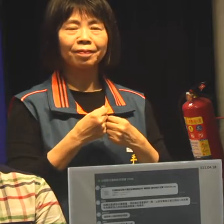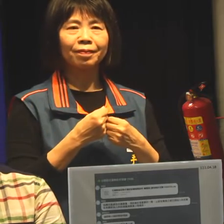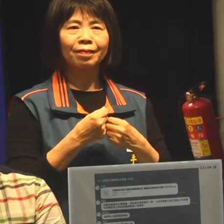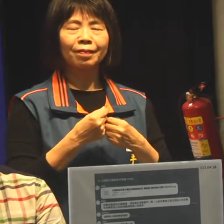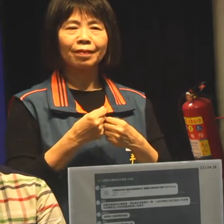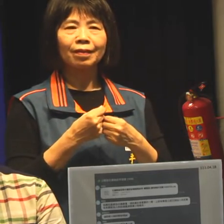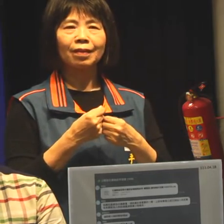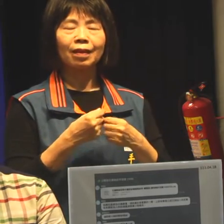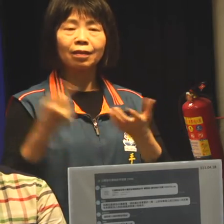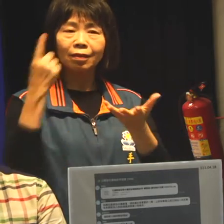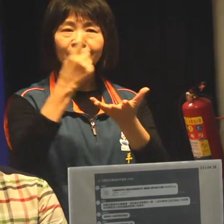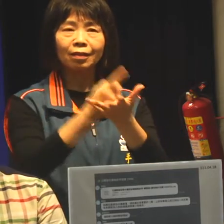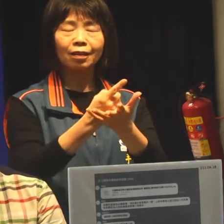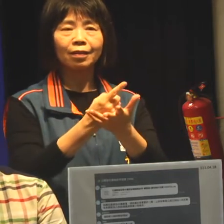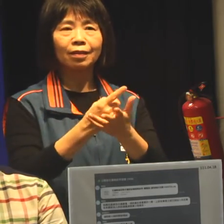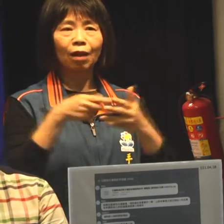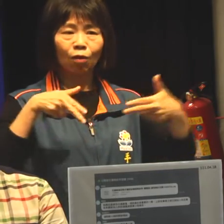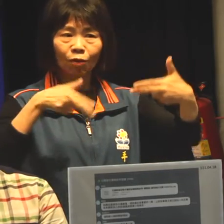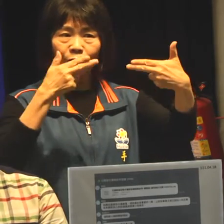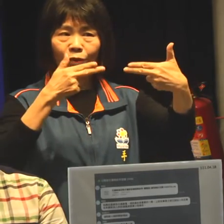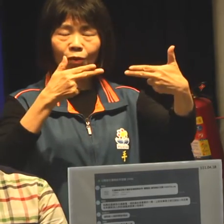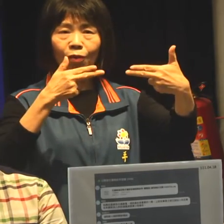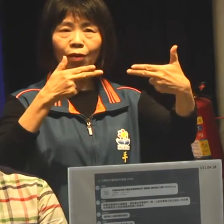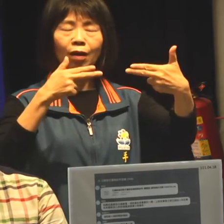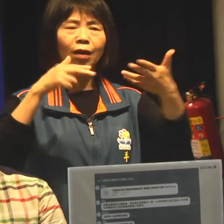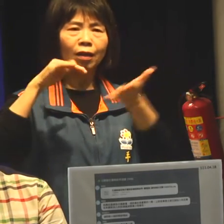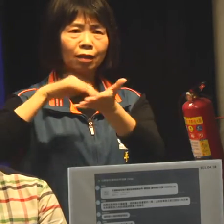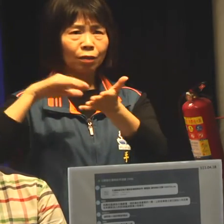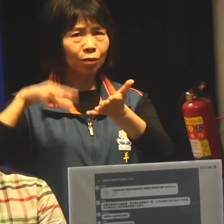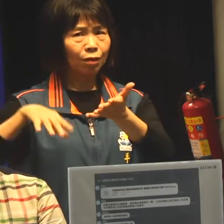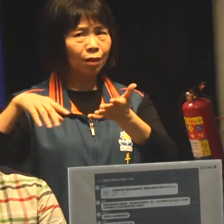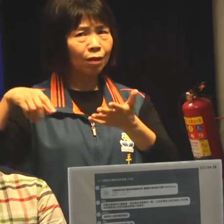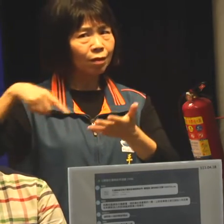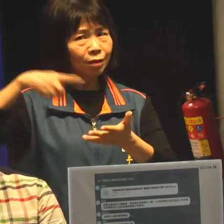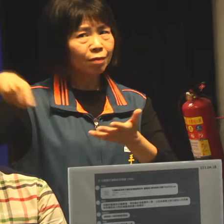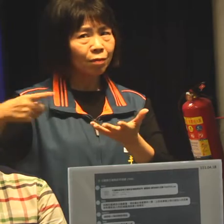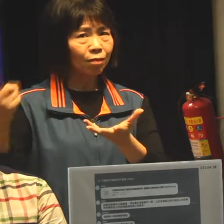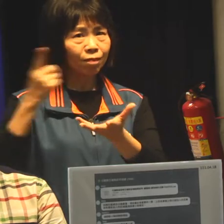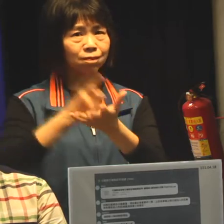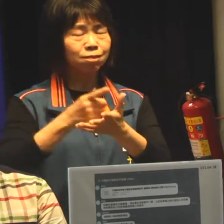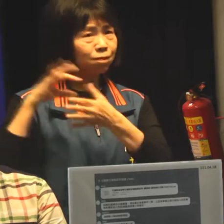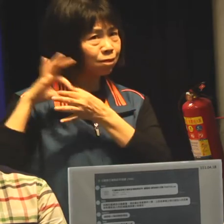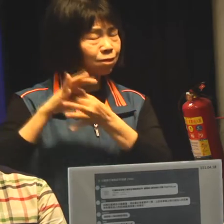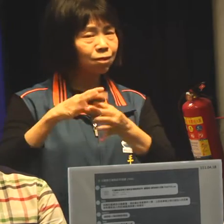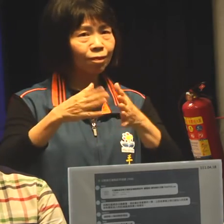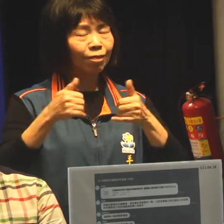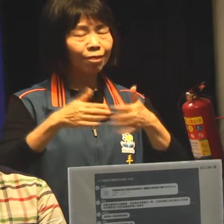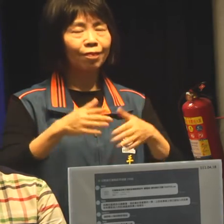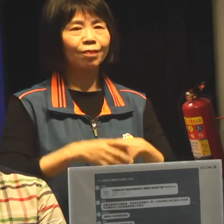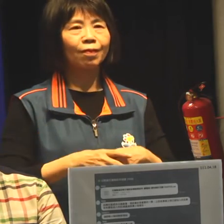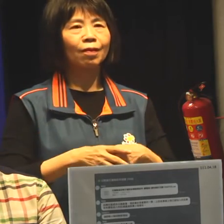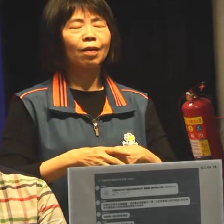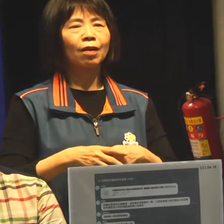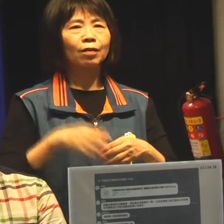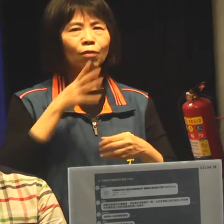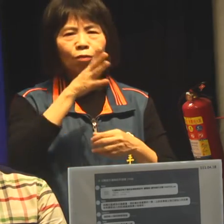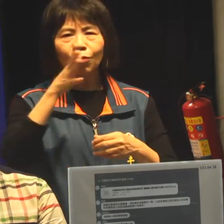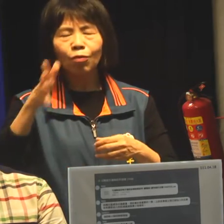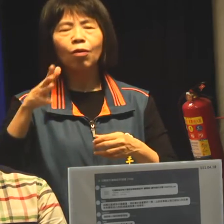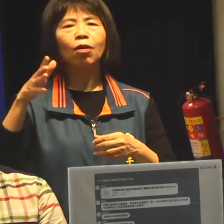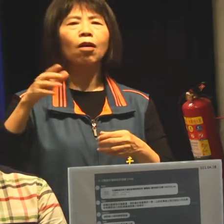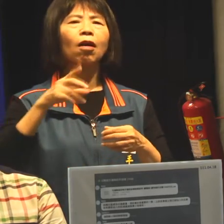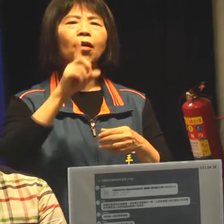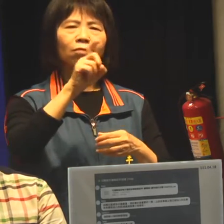原来参与远距医疗的院所，是不是还要继续参与呢？就调查结果，就有13家的院